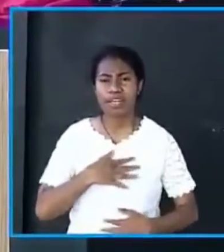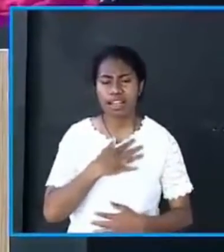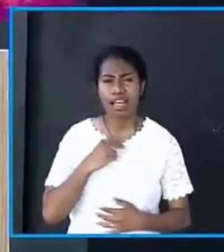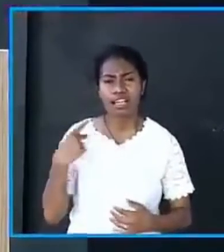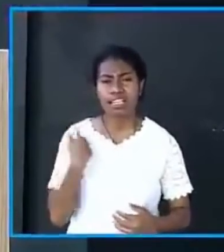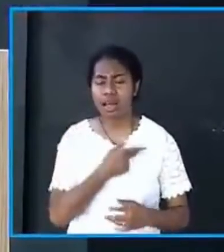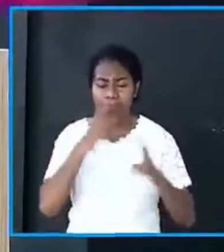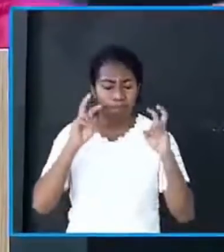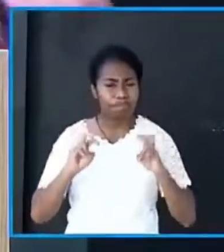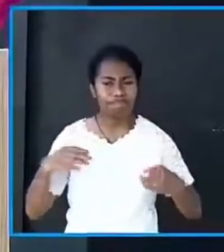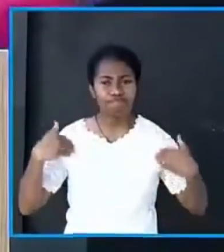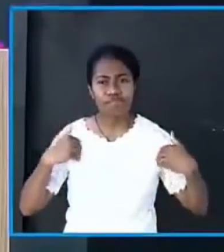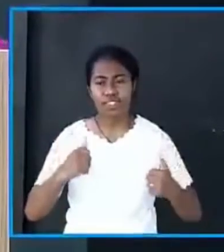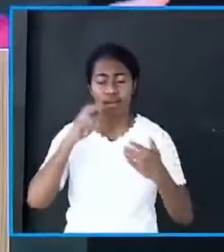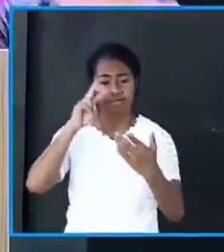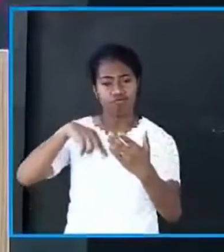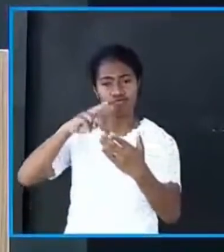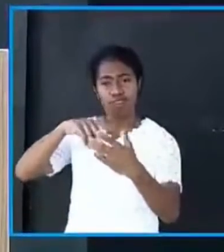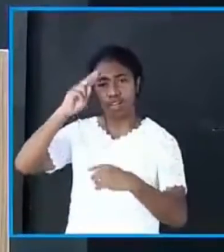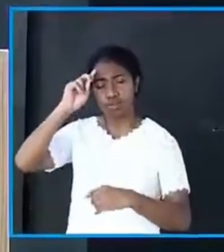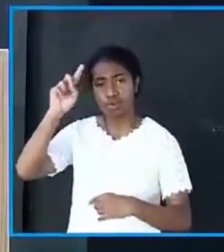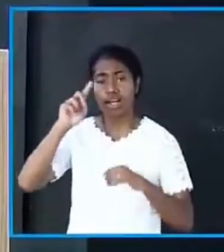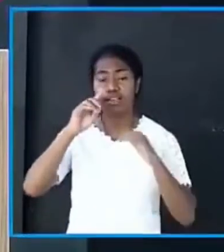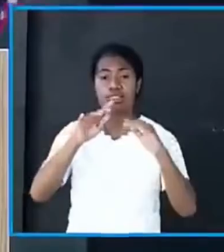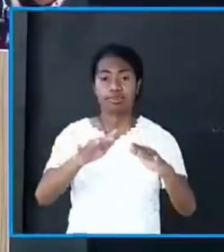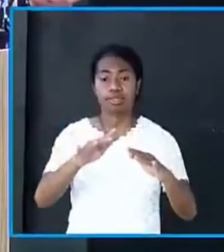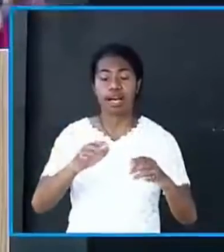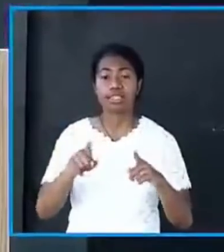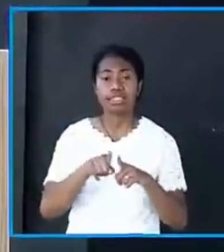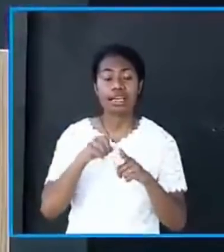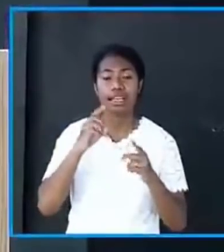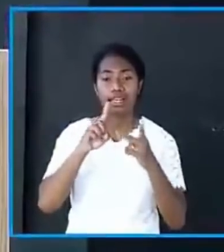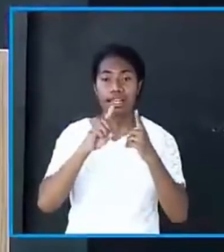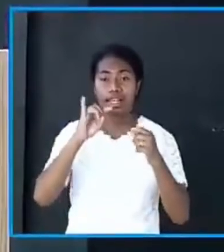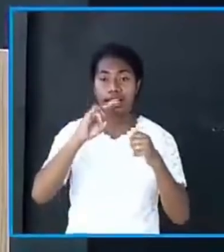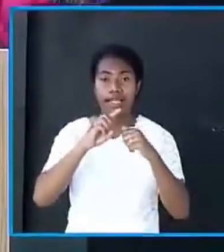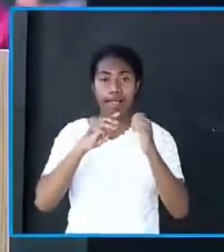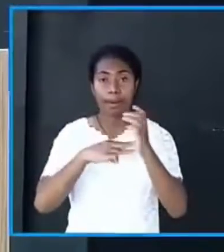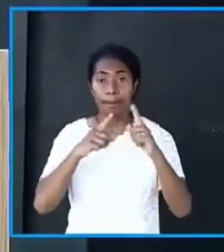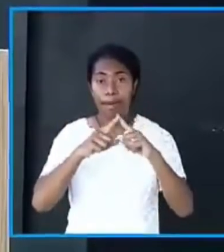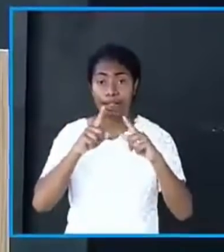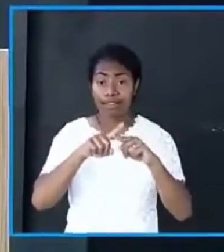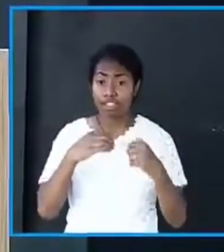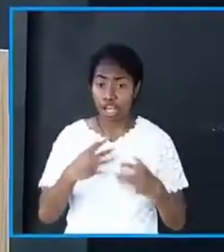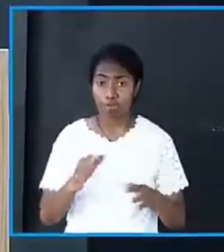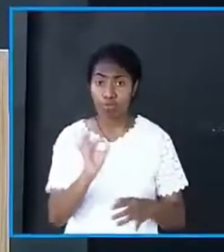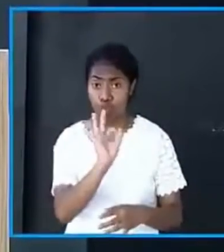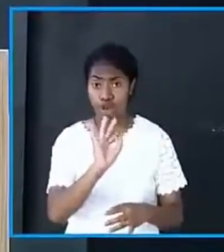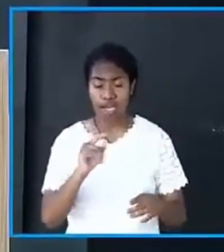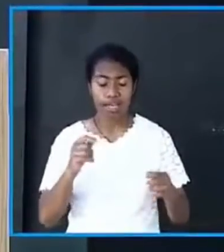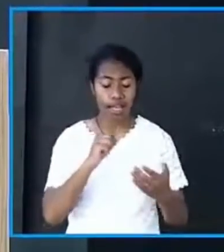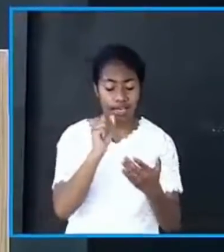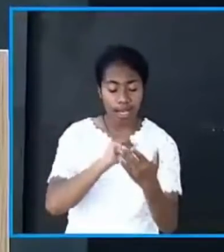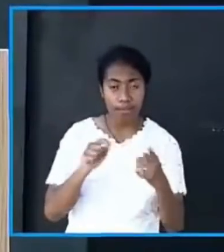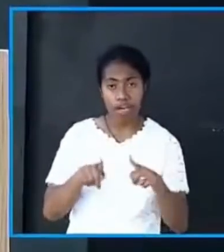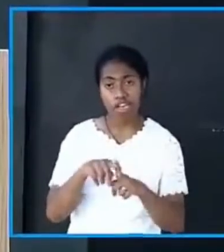bisa melihat karena Tuhan mencipta mereka dengan hikmat juga sekalipun tidak dengan gambar dan rupa